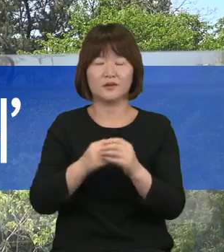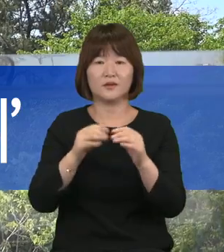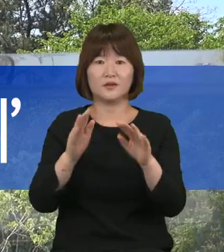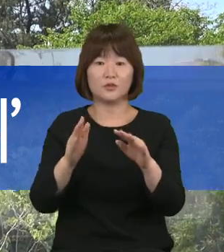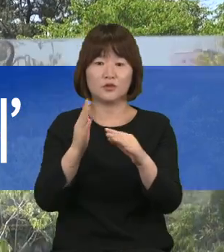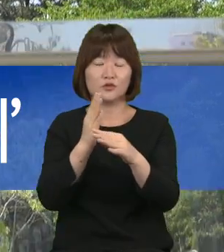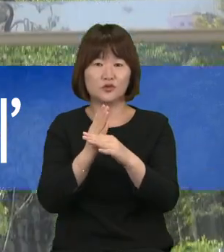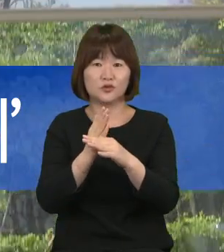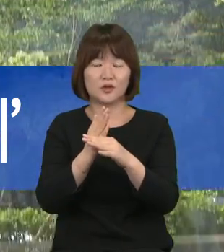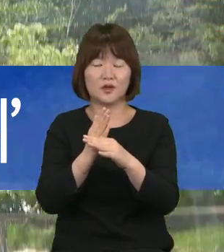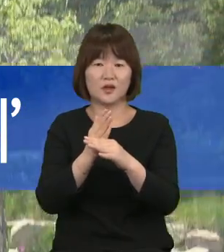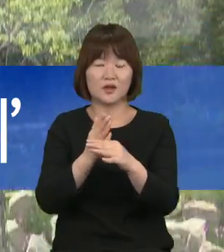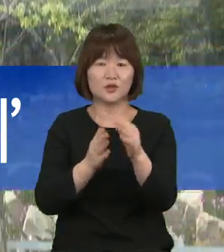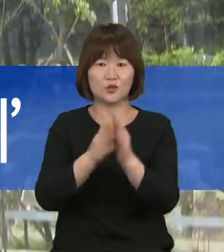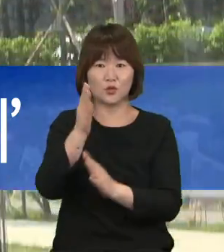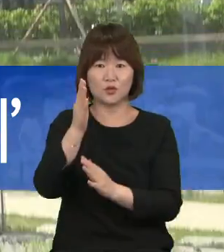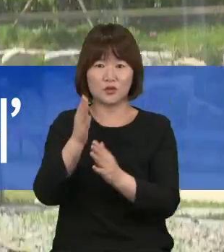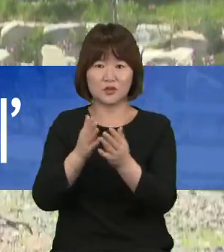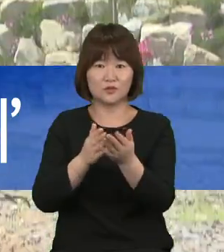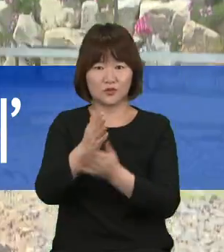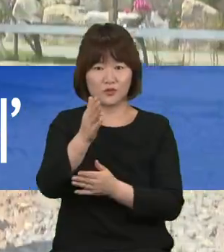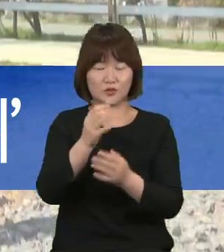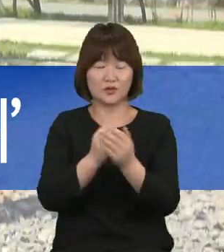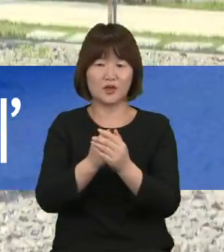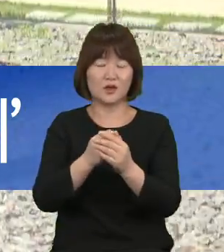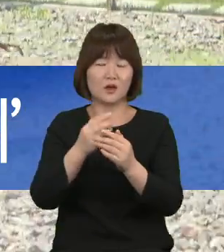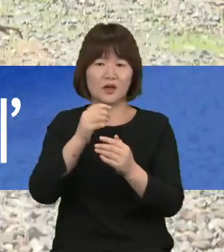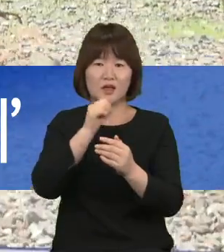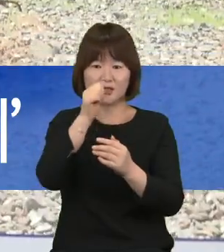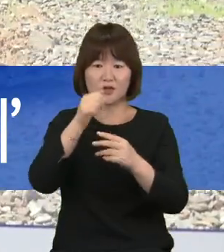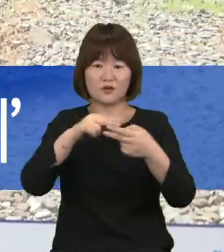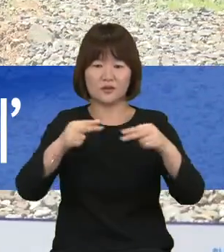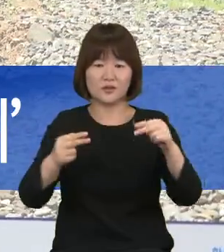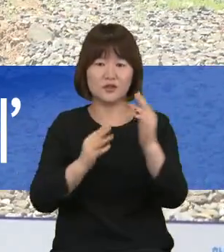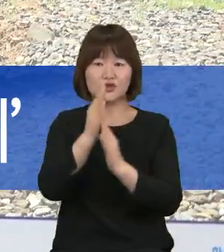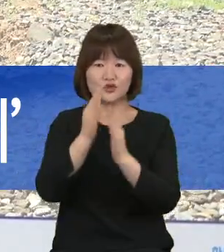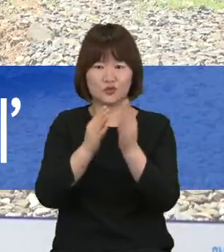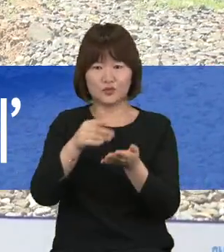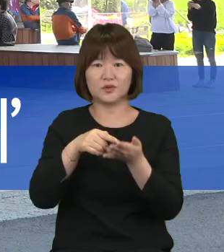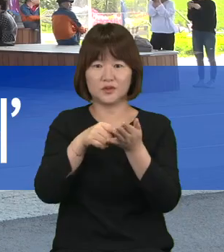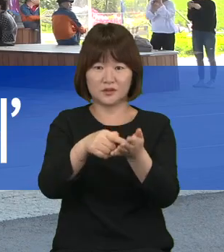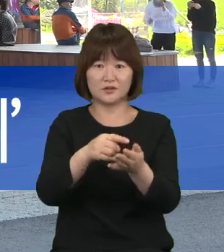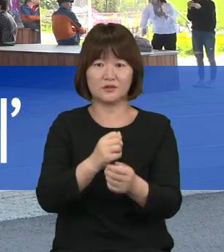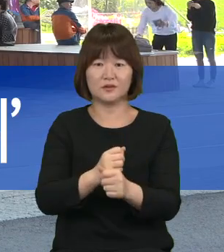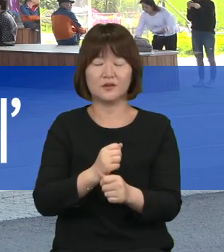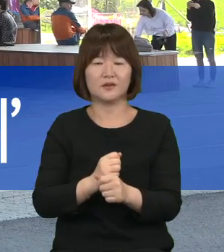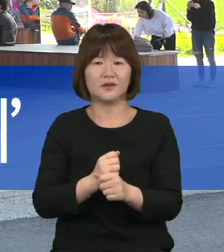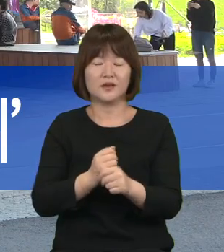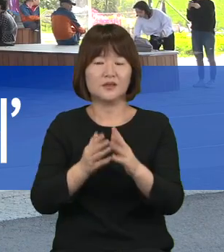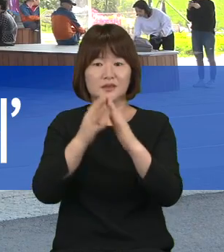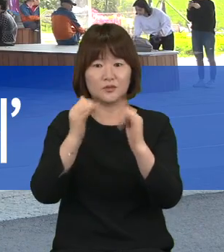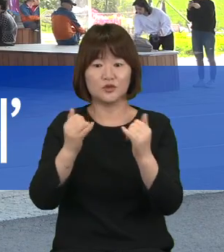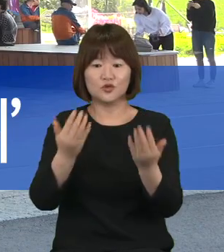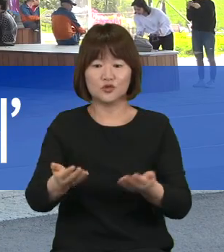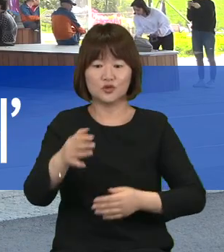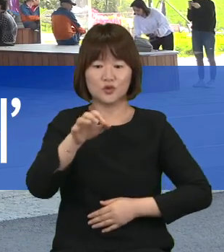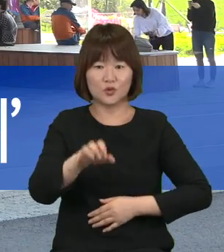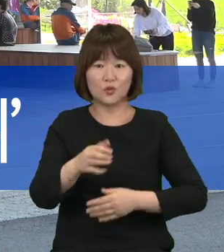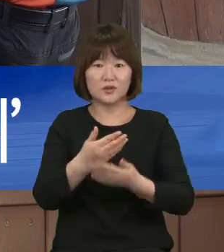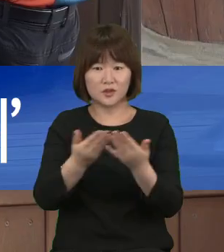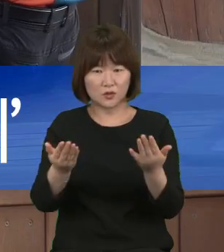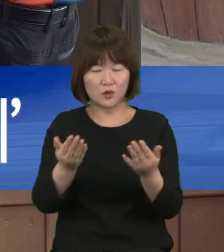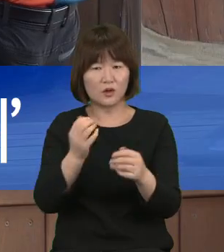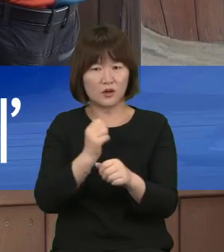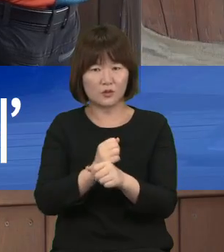포항시는 이번 공모 중 도시숲 부문에 포항 철길숲을 출품했습니다. 공모전에서 포항시는 철길숲을 통해 시민